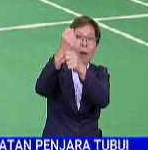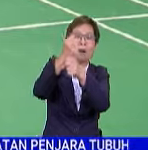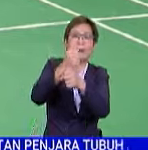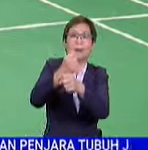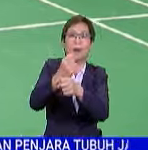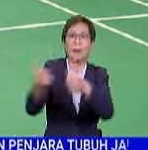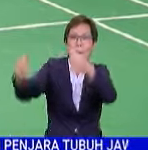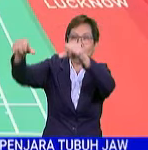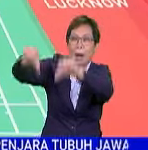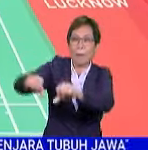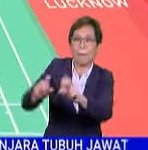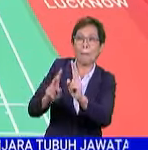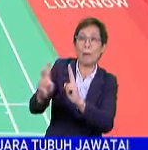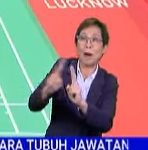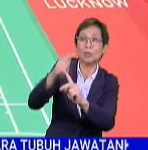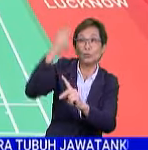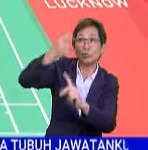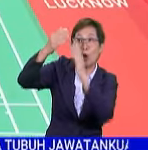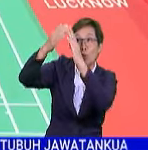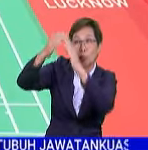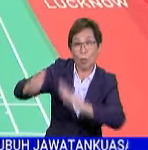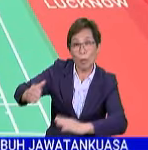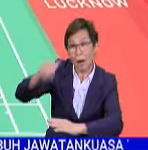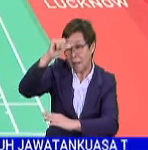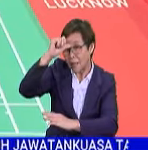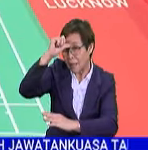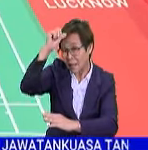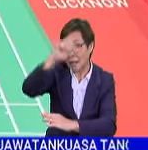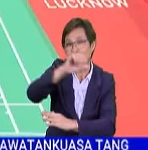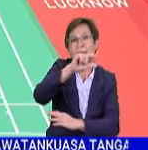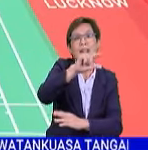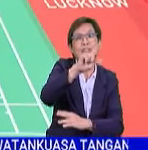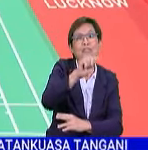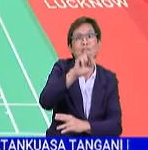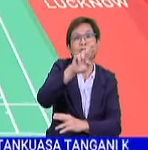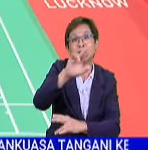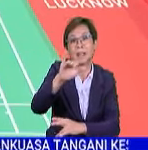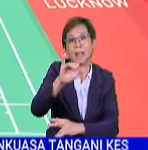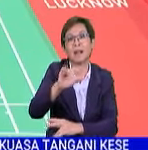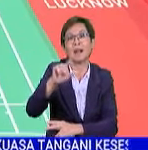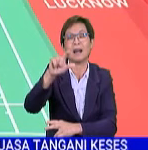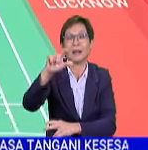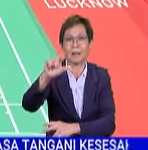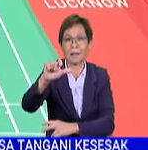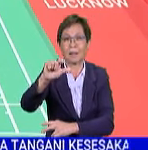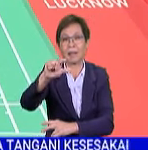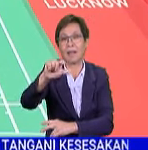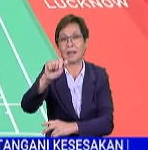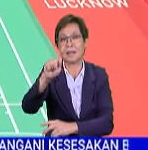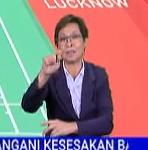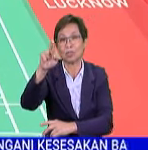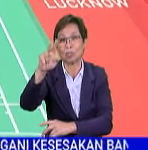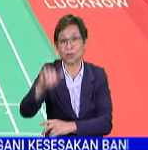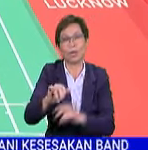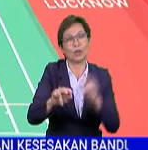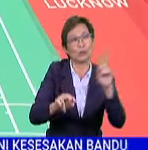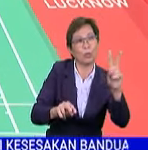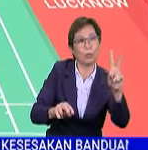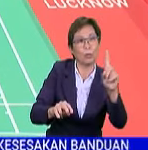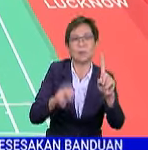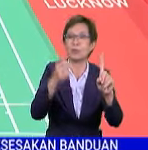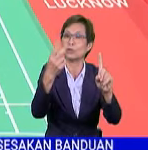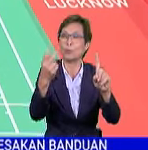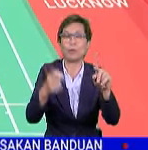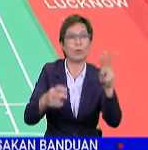selepas menewaskan pasangan tuan rumah Trisha Jolly Gayatri Gopichan Pulela 21-12,